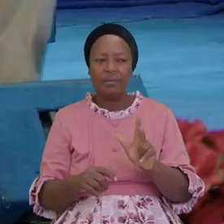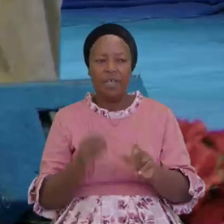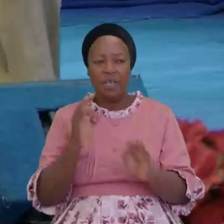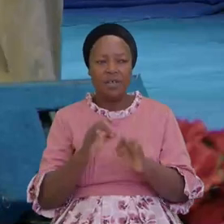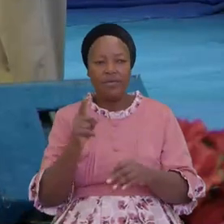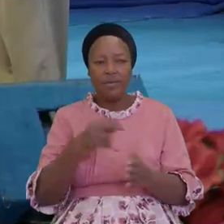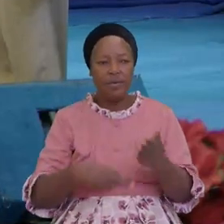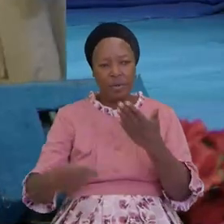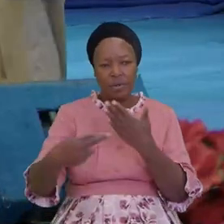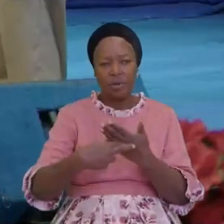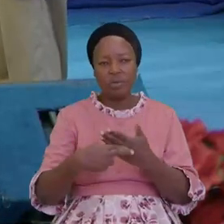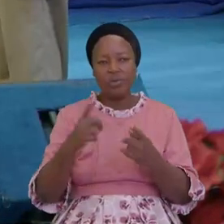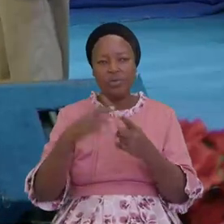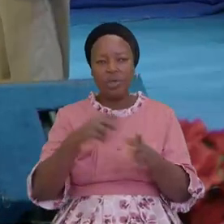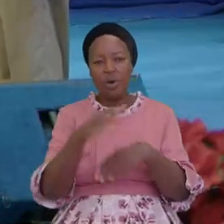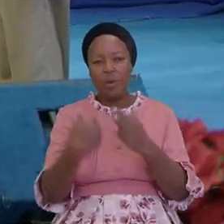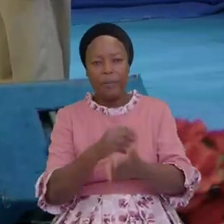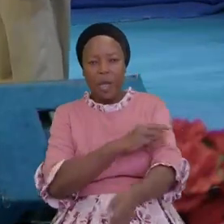Voyez le verset 23.